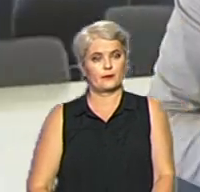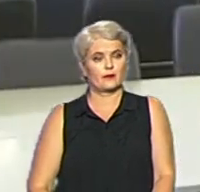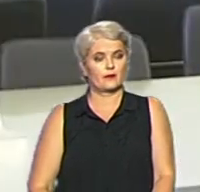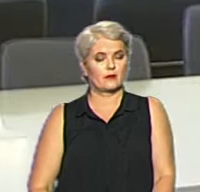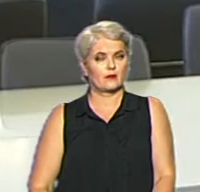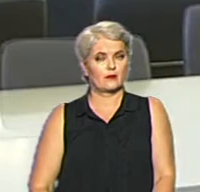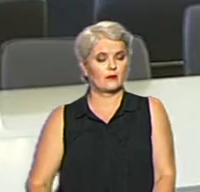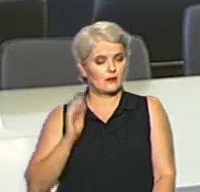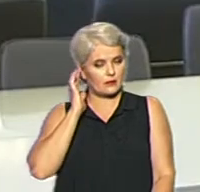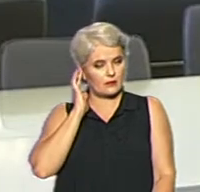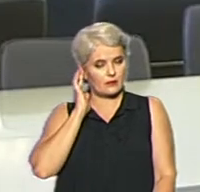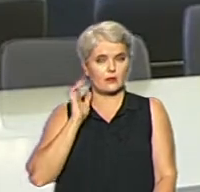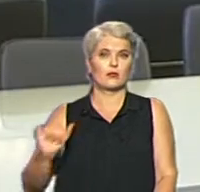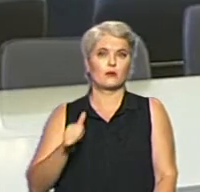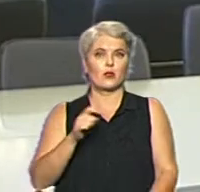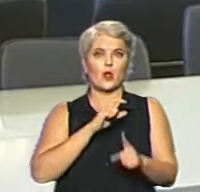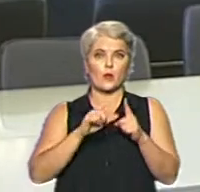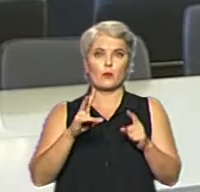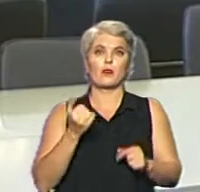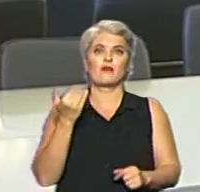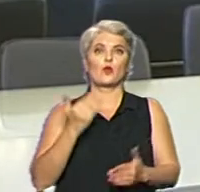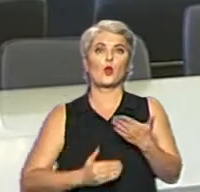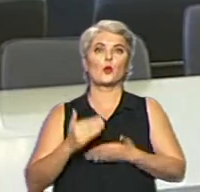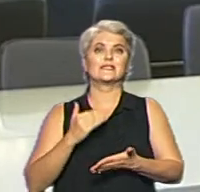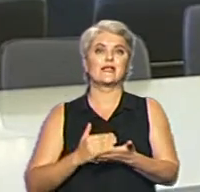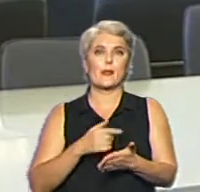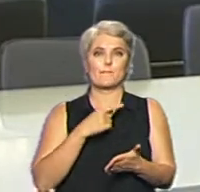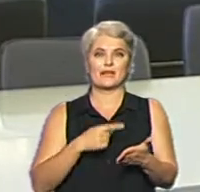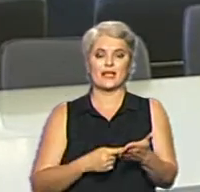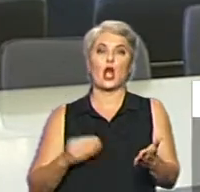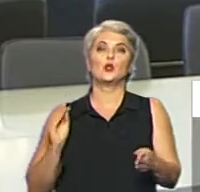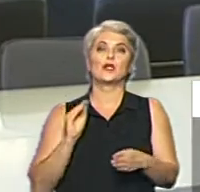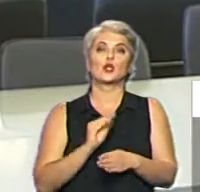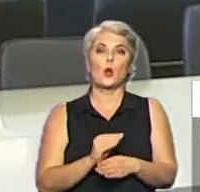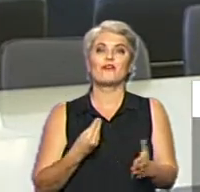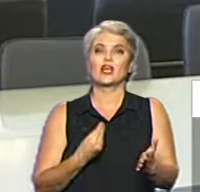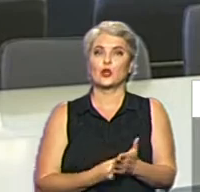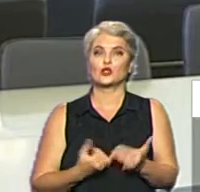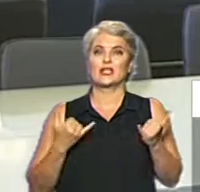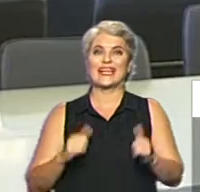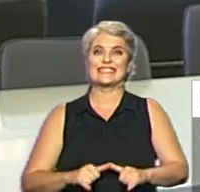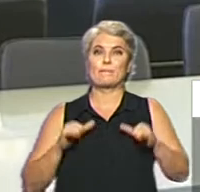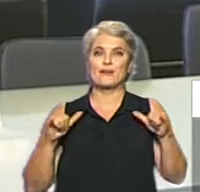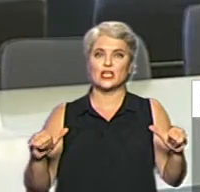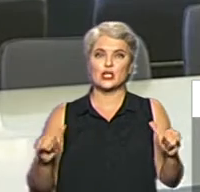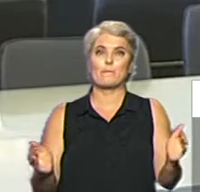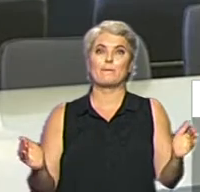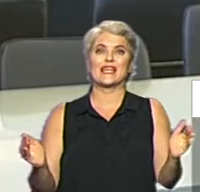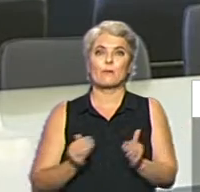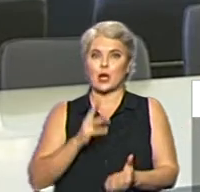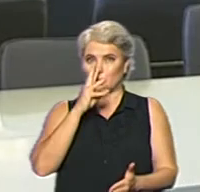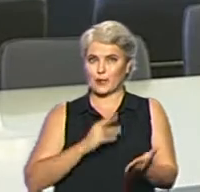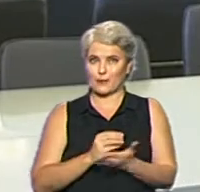Олексій, спершу відповім на твоє останнє питання. Додаткові гроші для збільшення мінімальної зарплатні для бюджетників планують